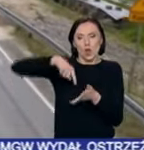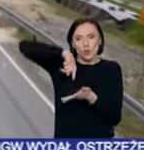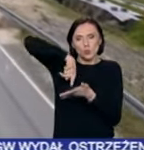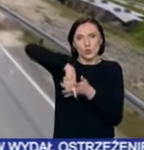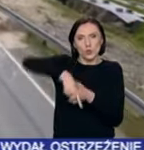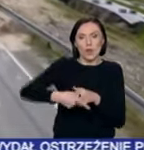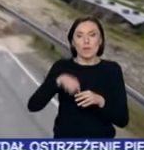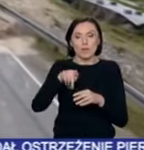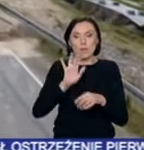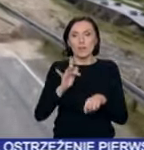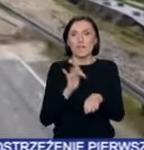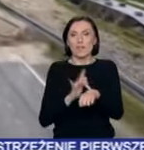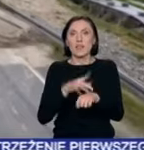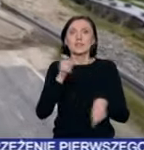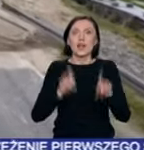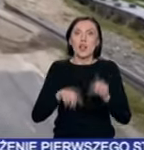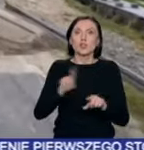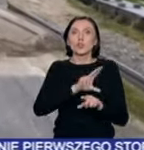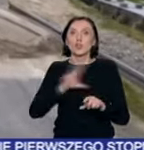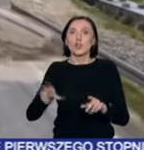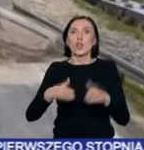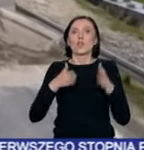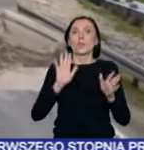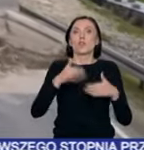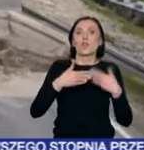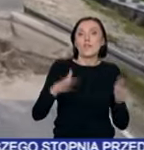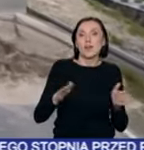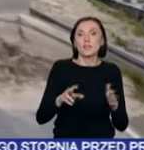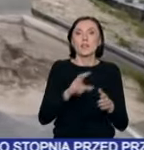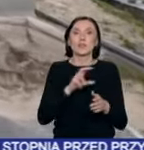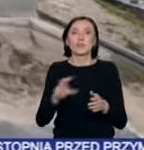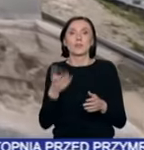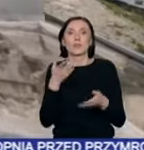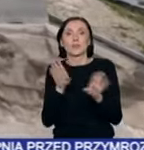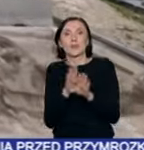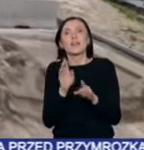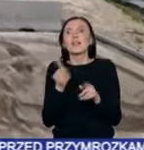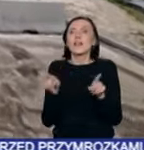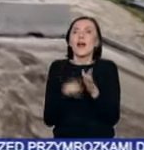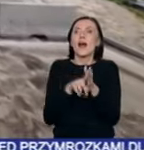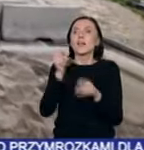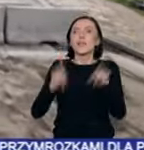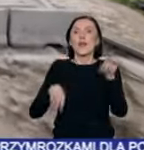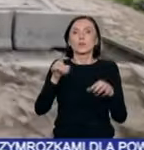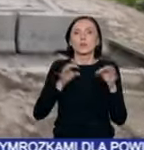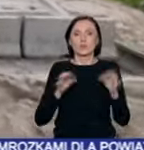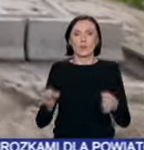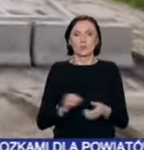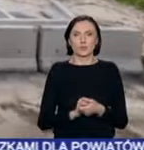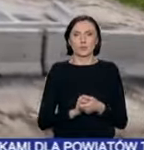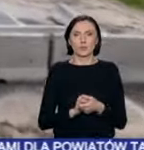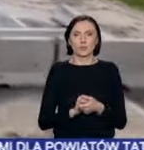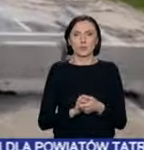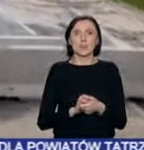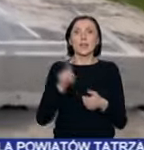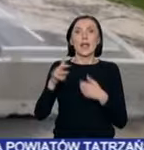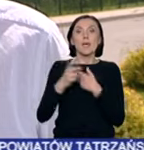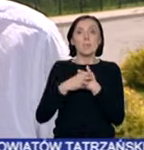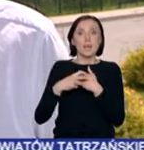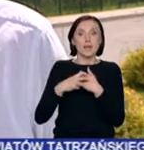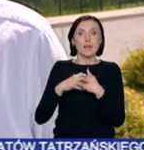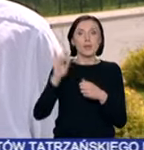tych wyników uzależnia ewentualne otwarcie drogi, przynajmniej dla części pojazdów. One tak naprawdę dadzą nam